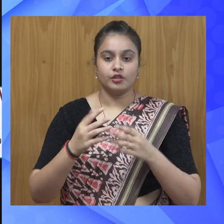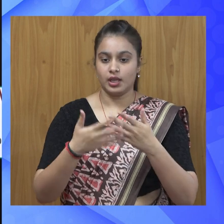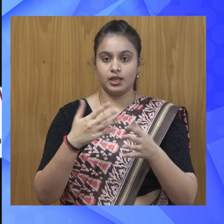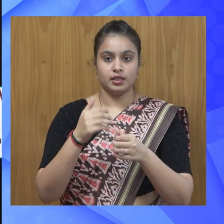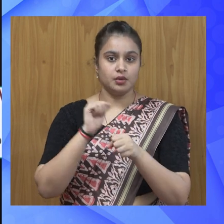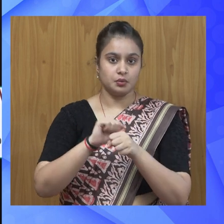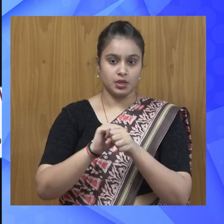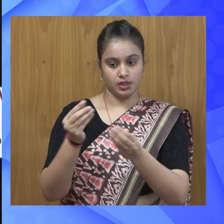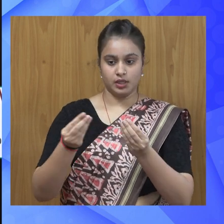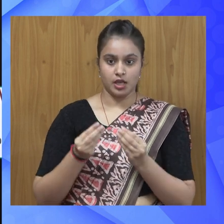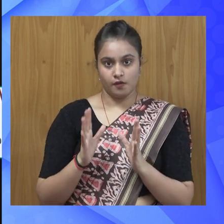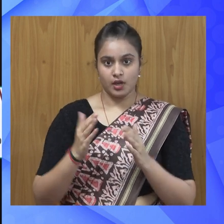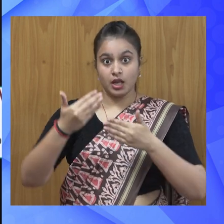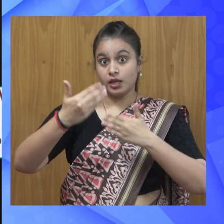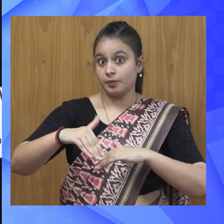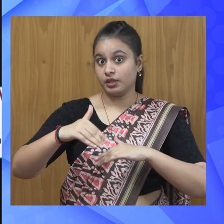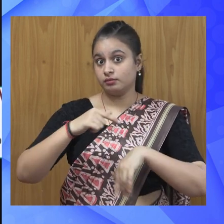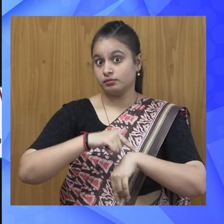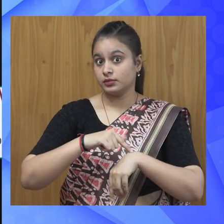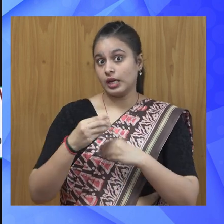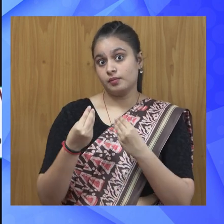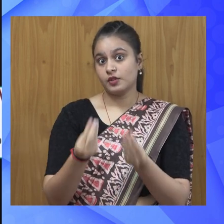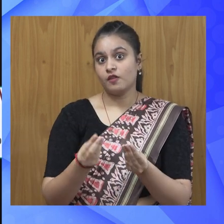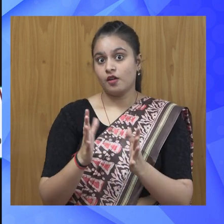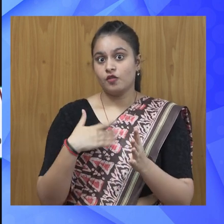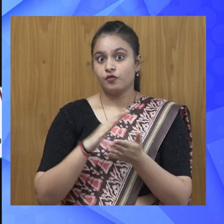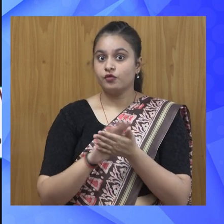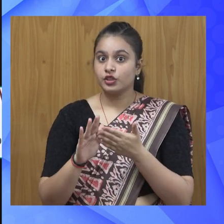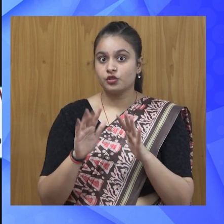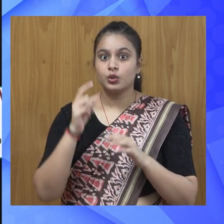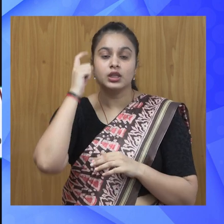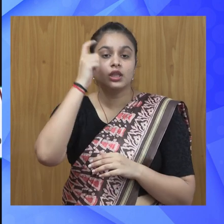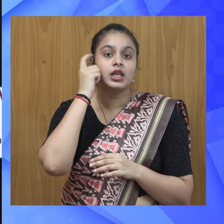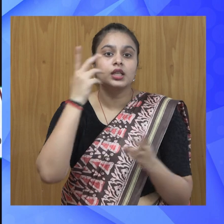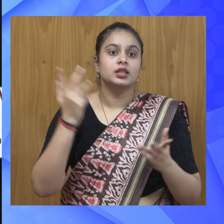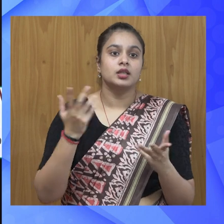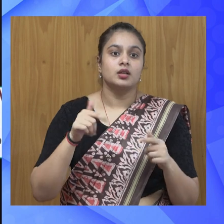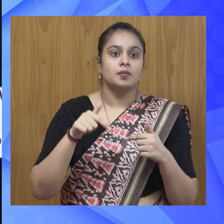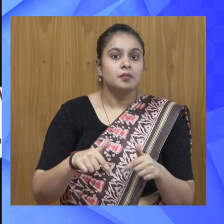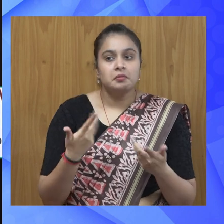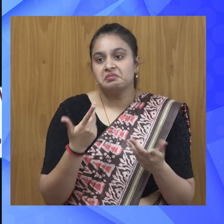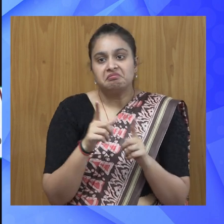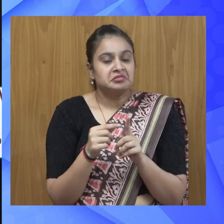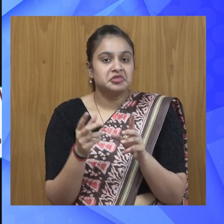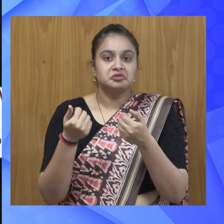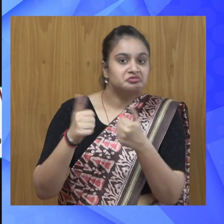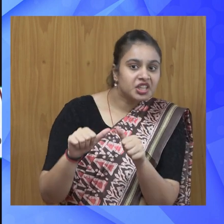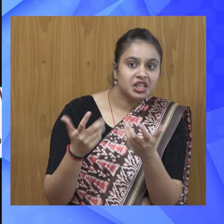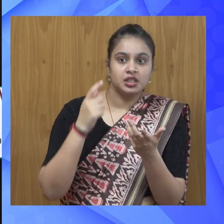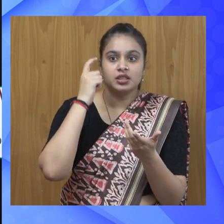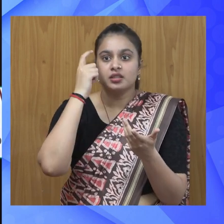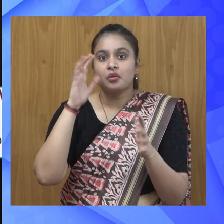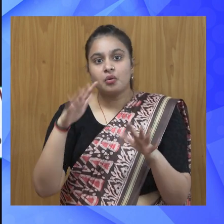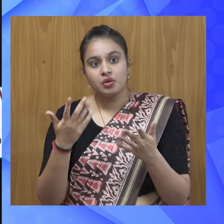है, डेडलाइन है, आपको होमवर्क कंप्लीट करना है, तो आपको थॉट क्या आ सकते हैं, मैं इनएडिक्वेट हूँ, मैं कर नहीं सकता या कर